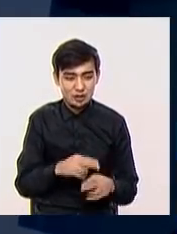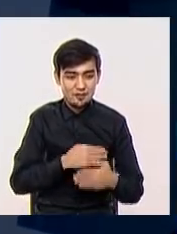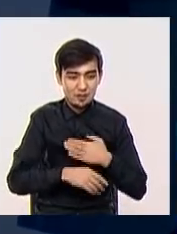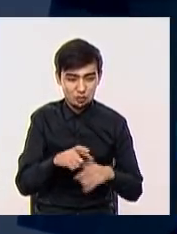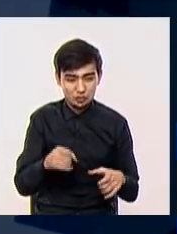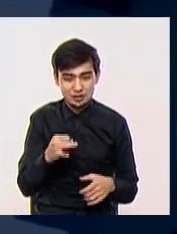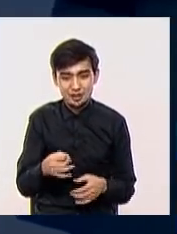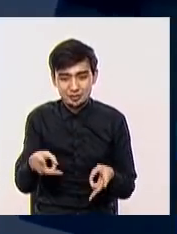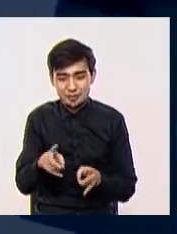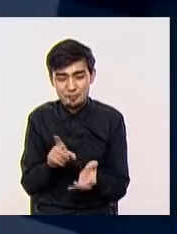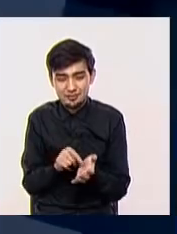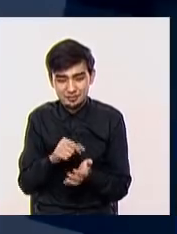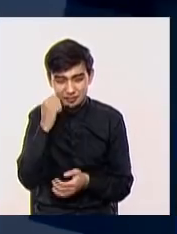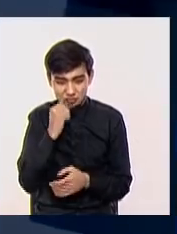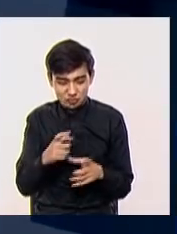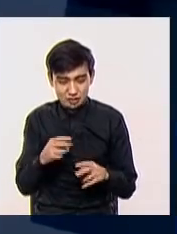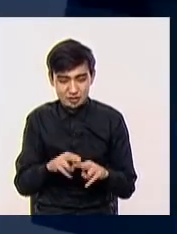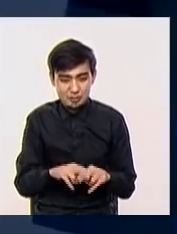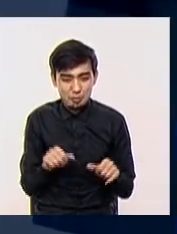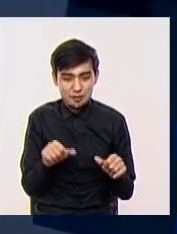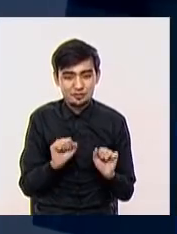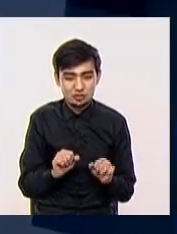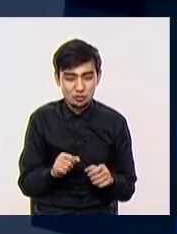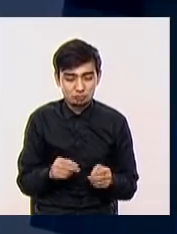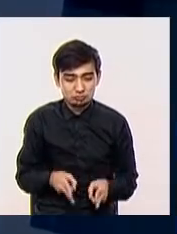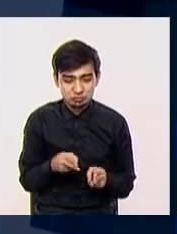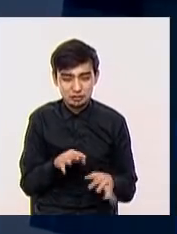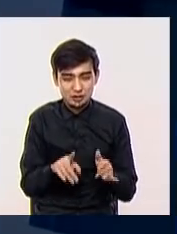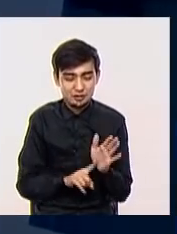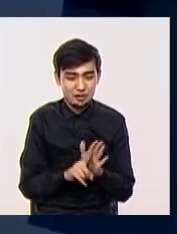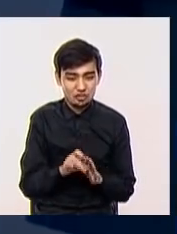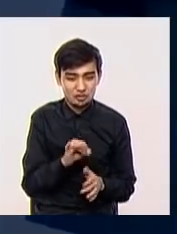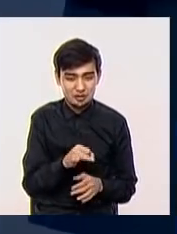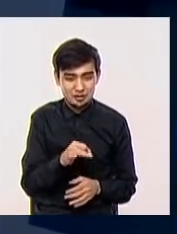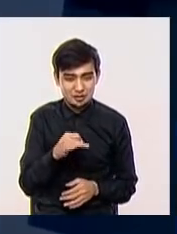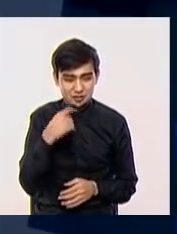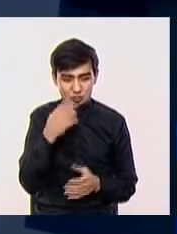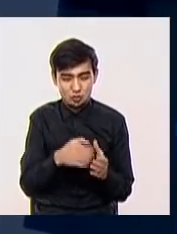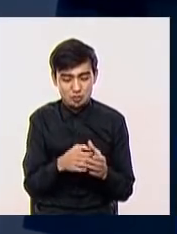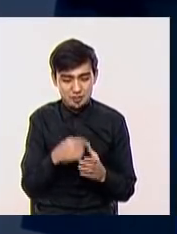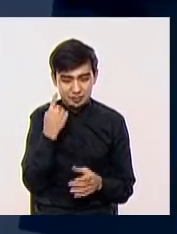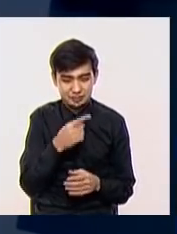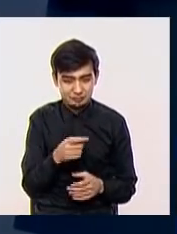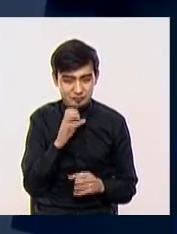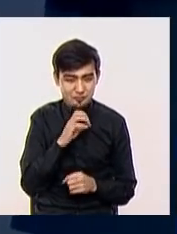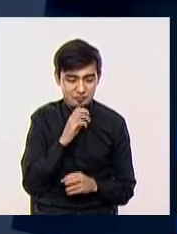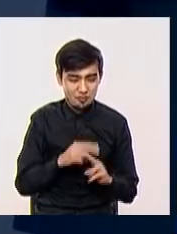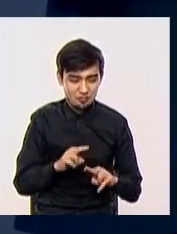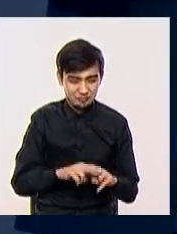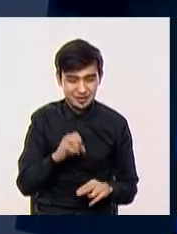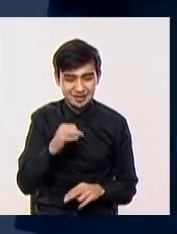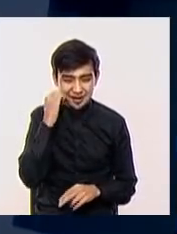остальные пенсионеры. Правоохранители возбудили уголовное дело по статье «Мошенничество в группе лиц». А по версии следствия, сотрудники